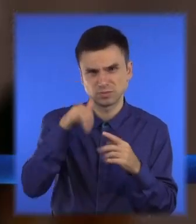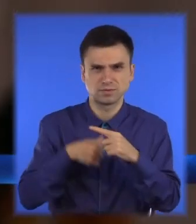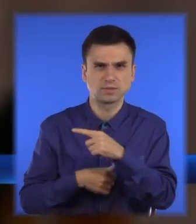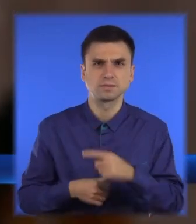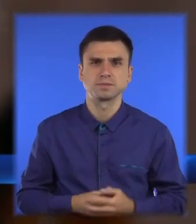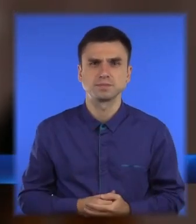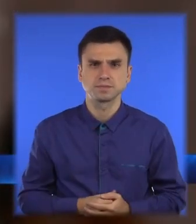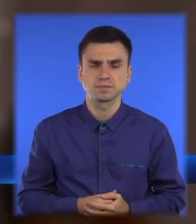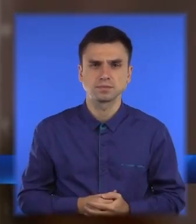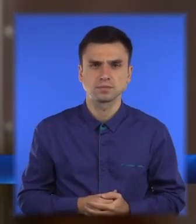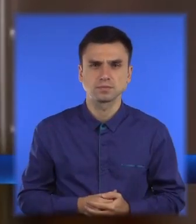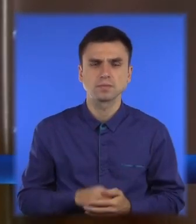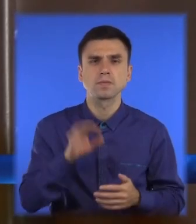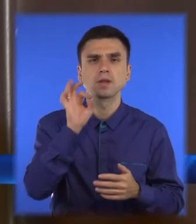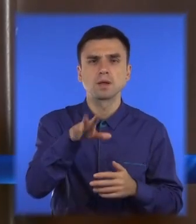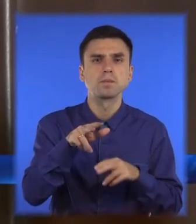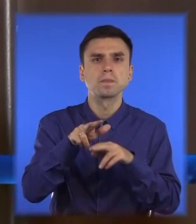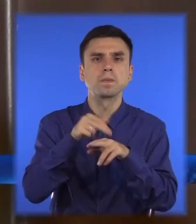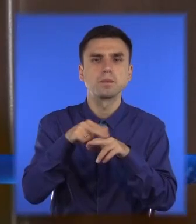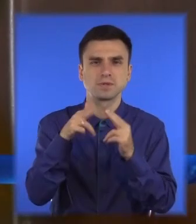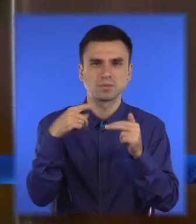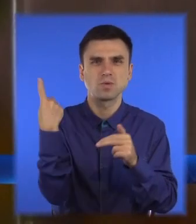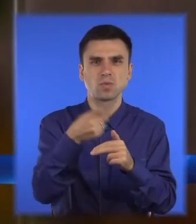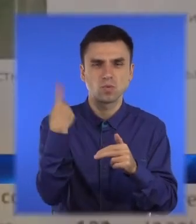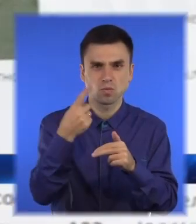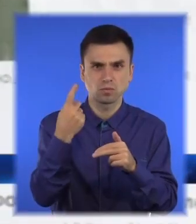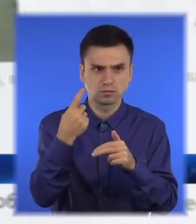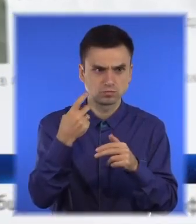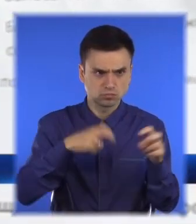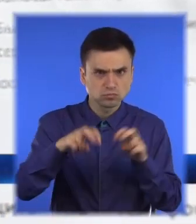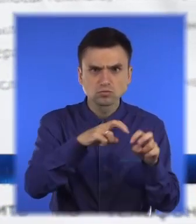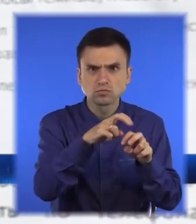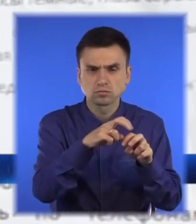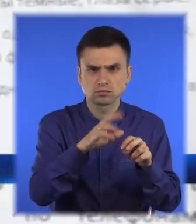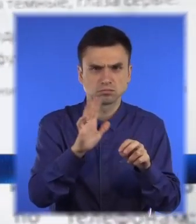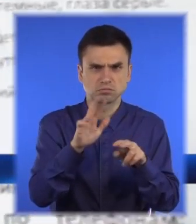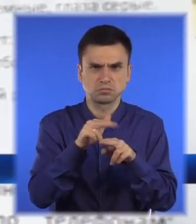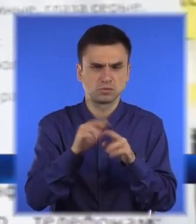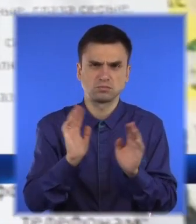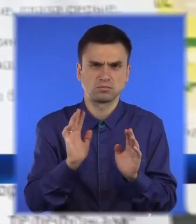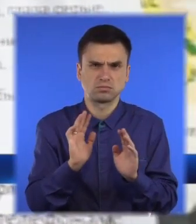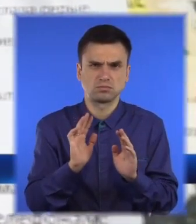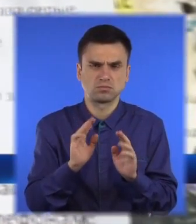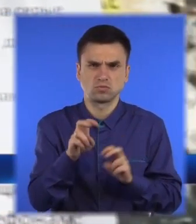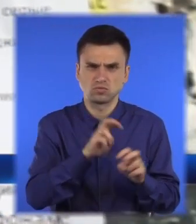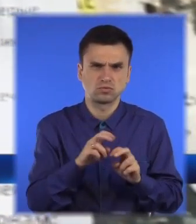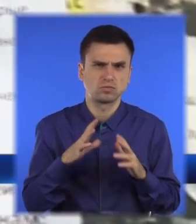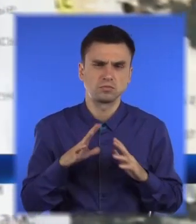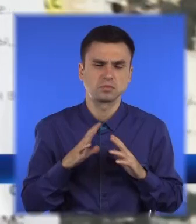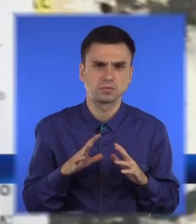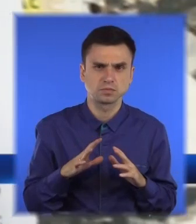екрані. Відзначу, поліція області інформацію про пошуки педофіла спростували. Нагадаю, у Кривому Розі також